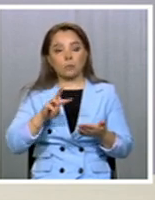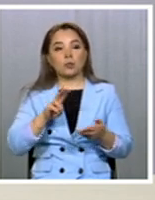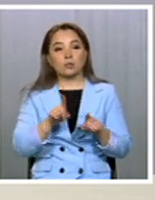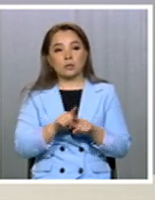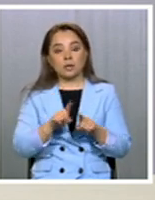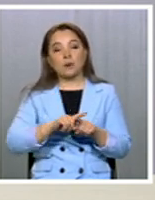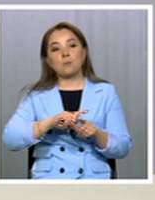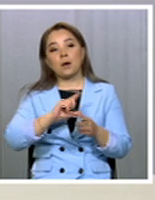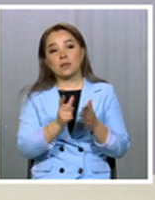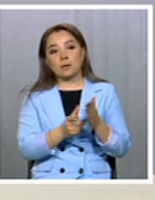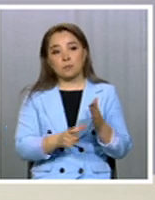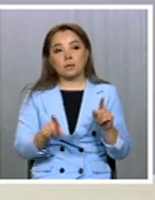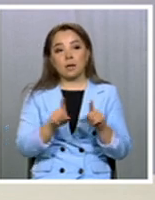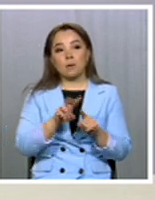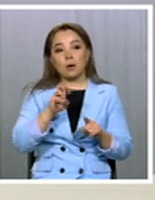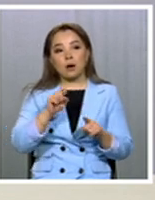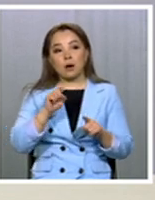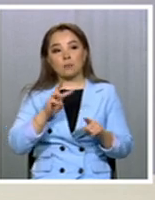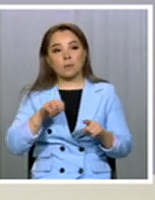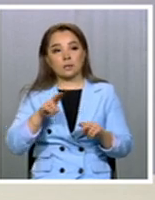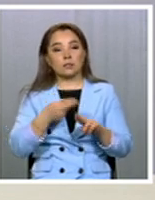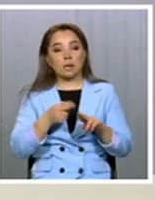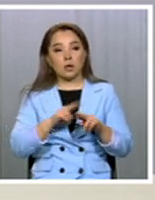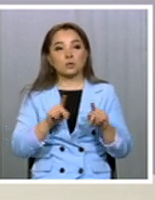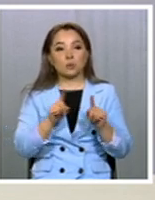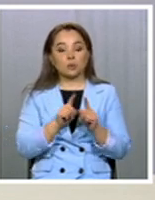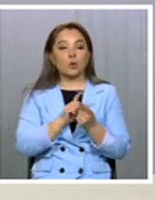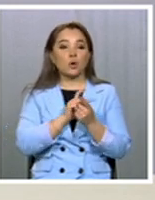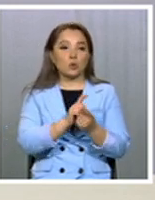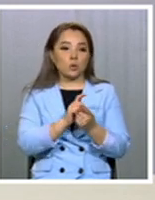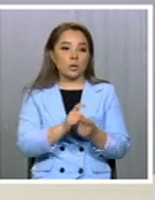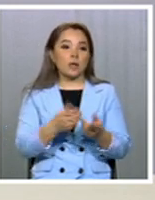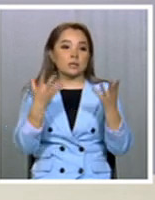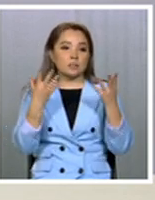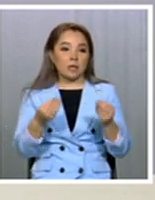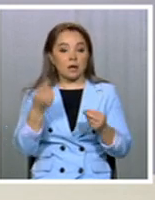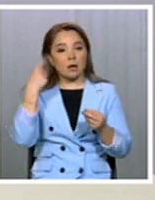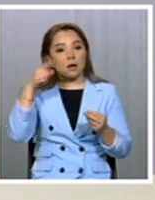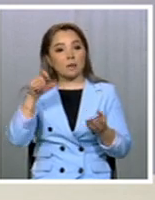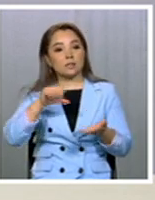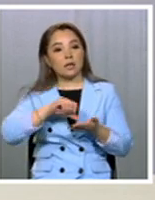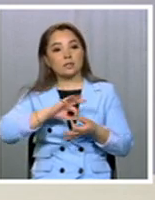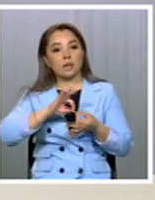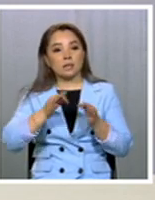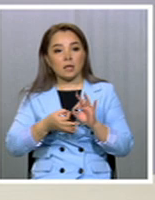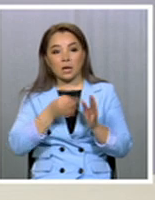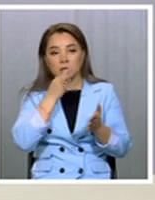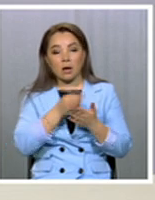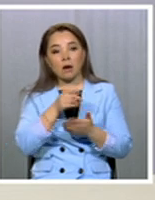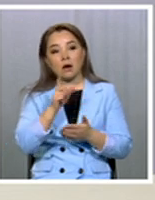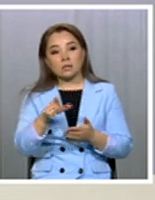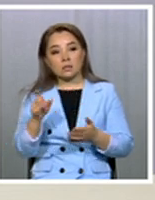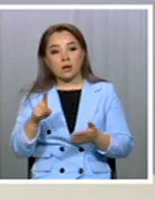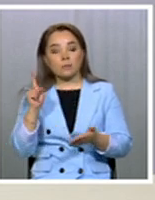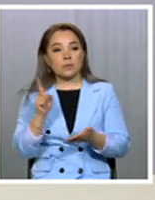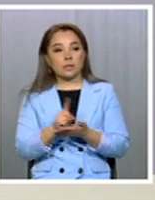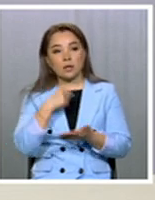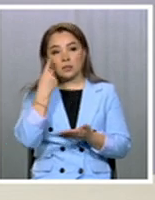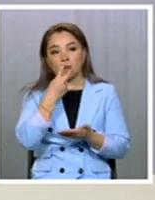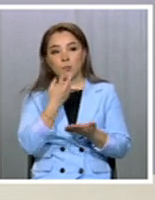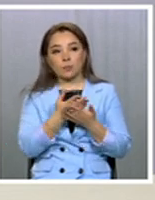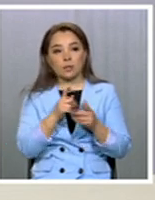поэмасында Махамбеттің күрескерлік айбынын, ақындық тереңдігін, азаматтық